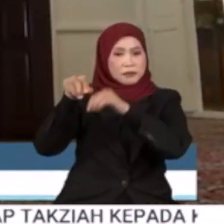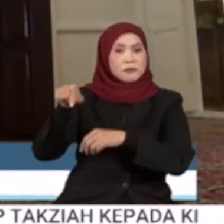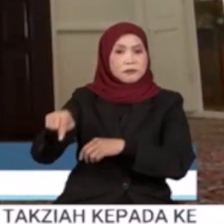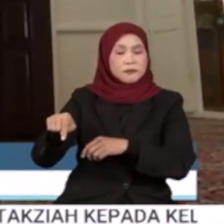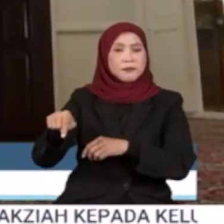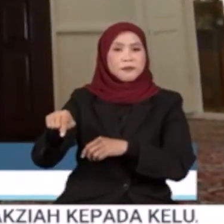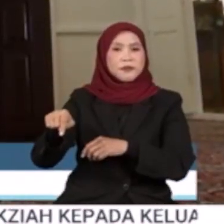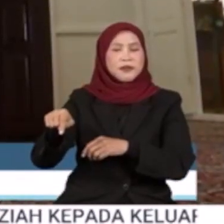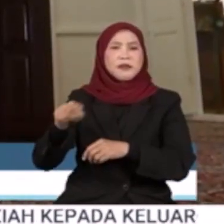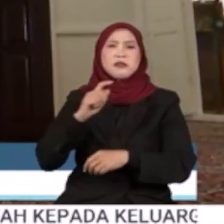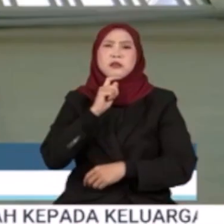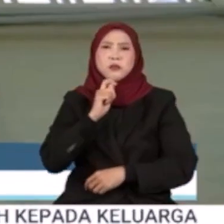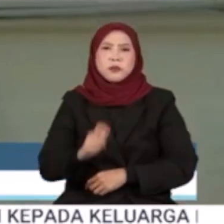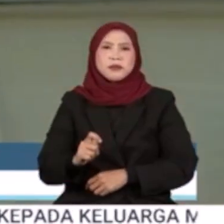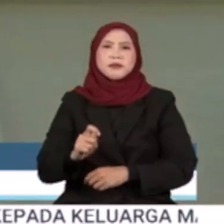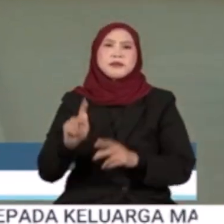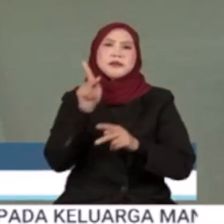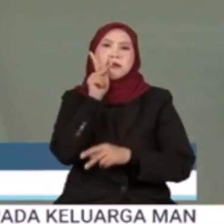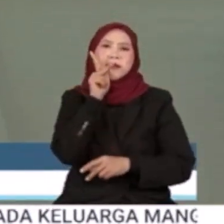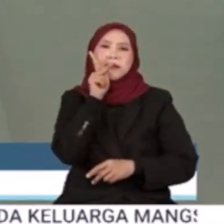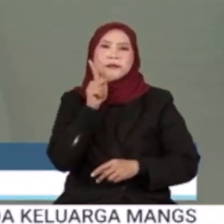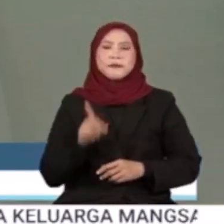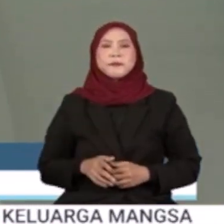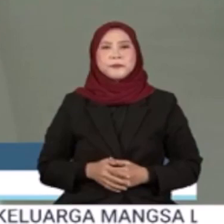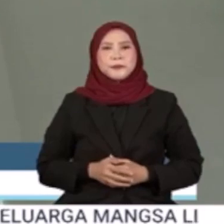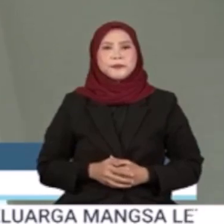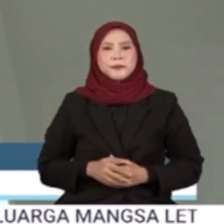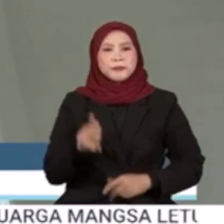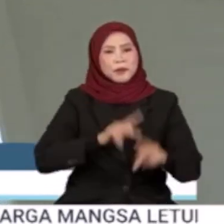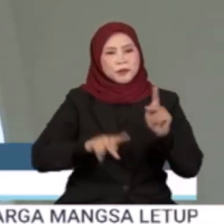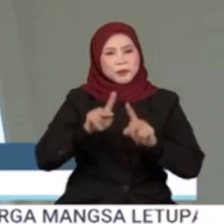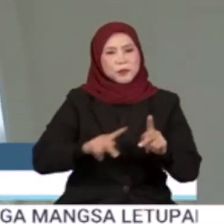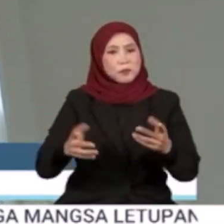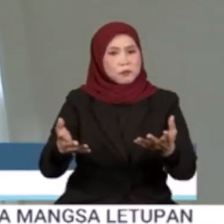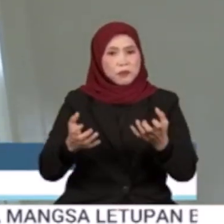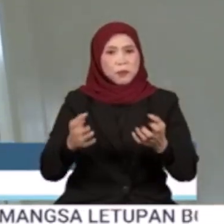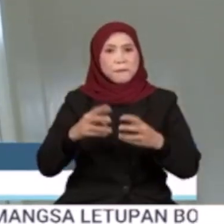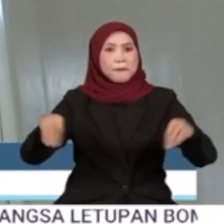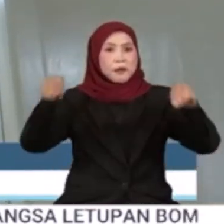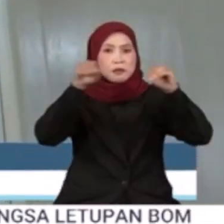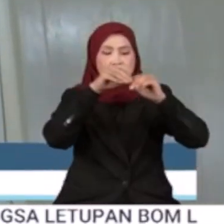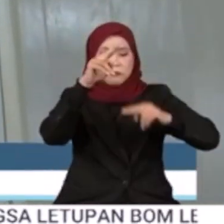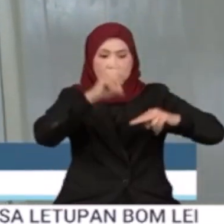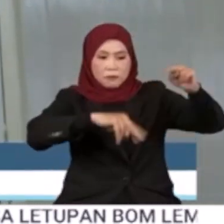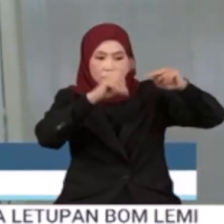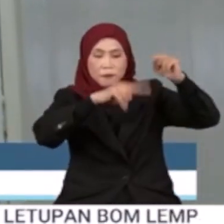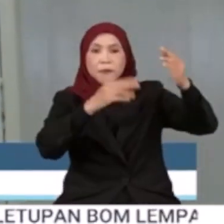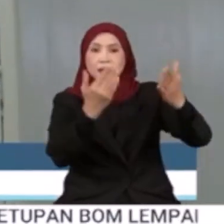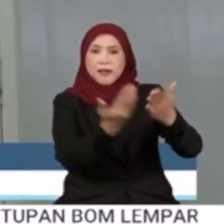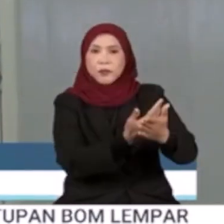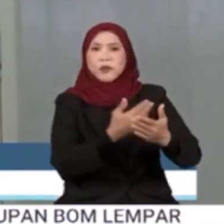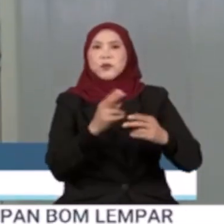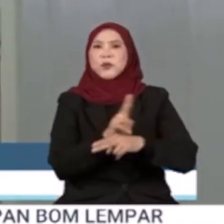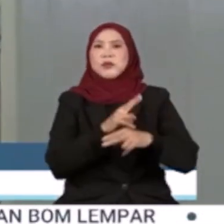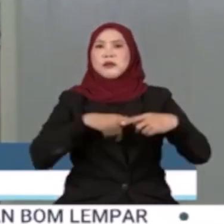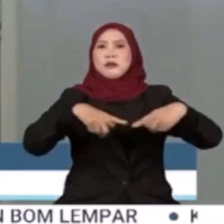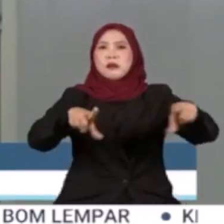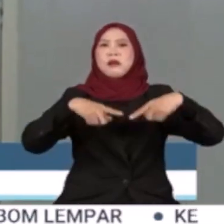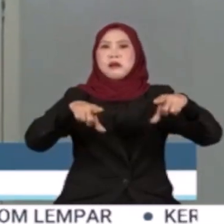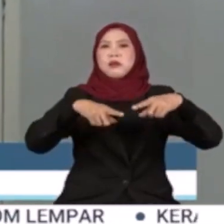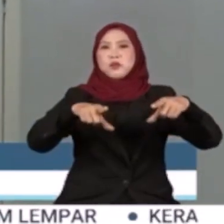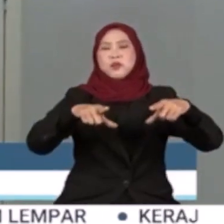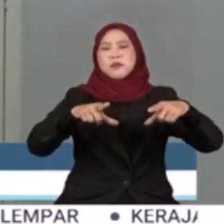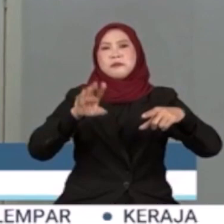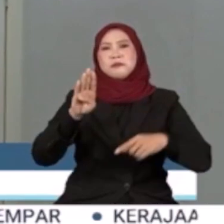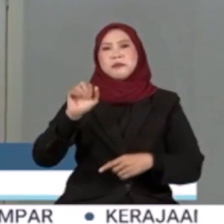antara masjid tertua di Kedah. Penduduk mahu masjid yang dibina menggunakan kayu balak secara